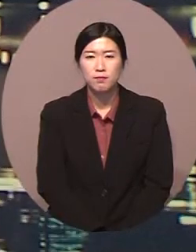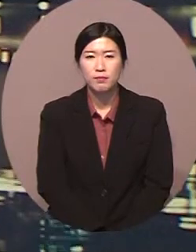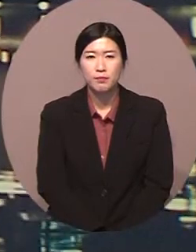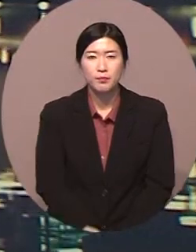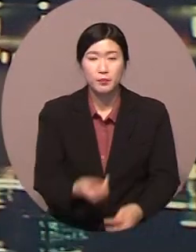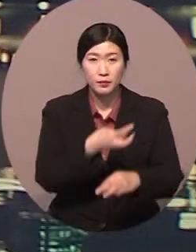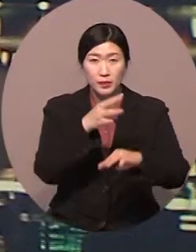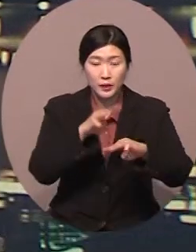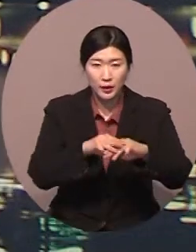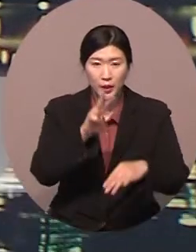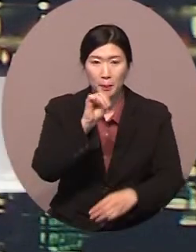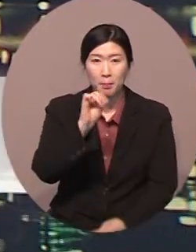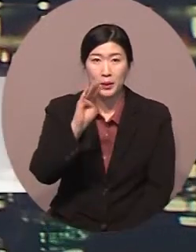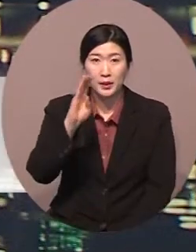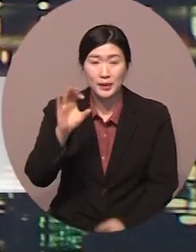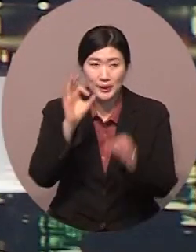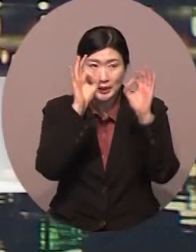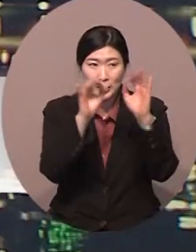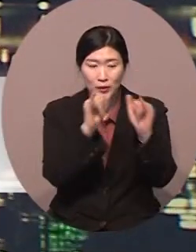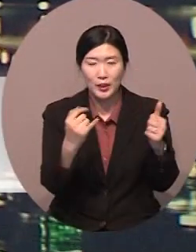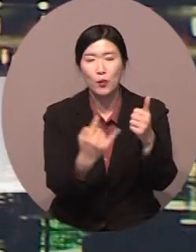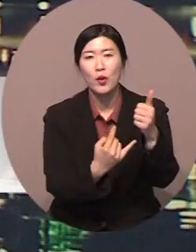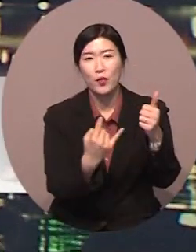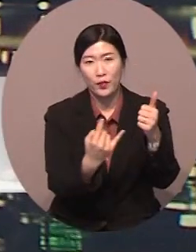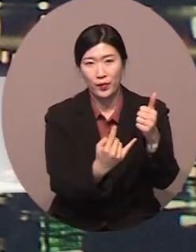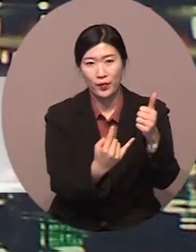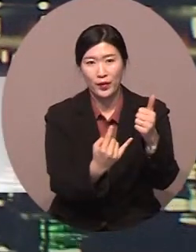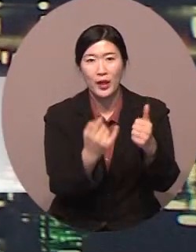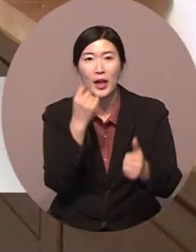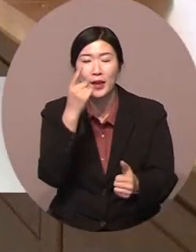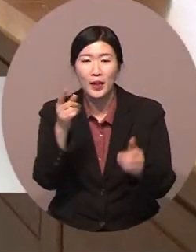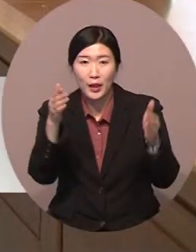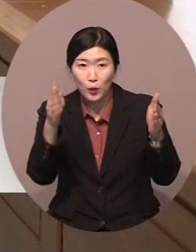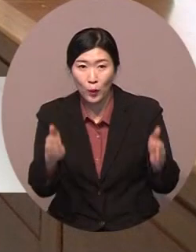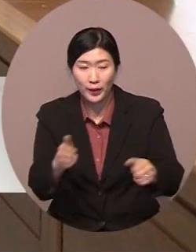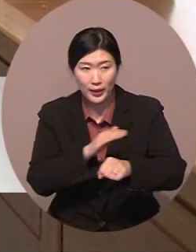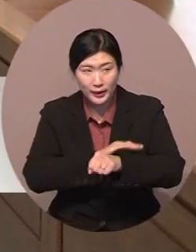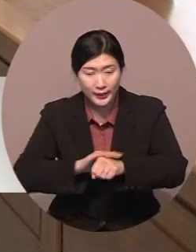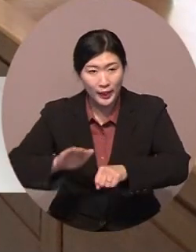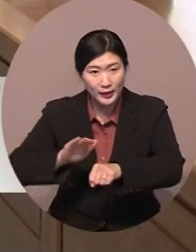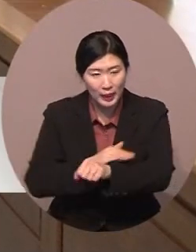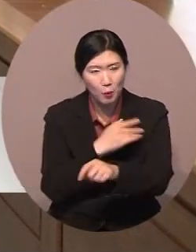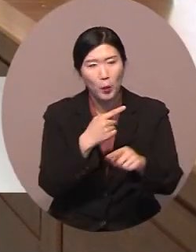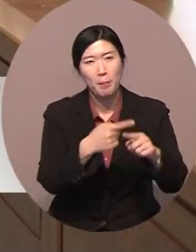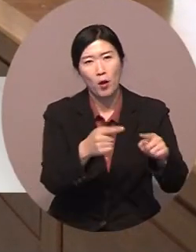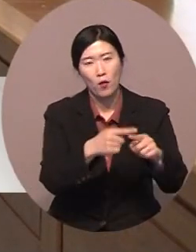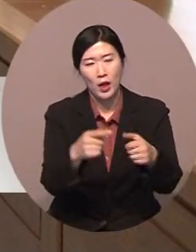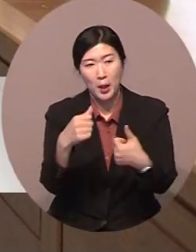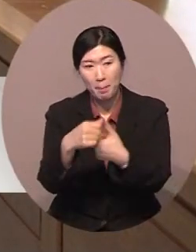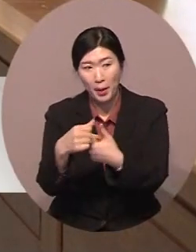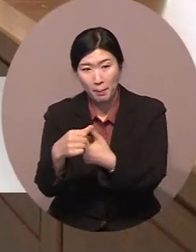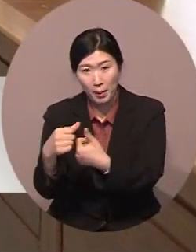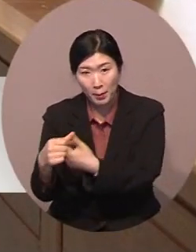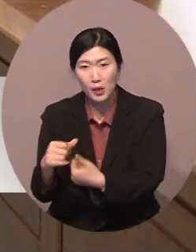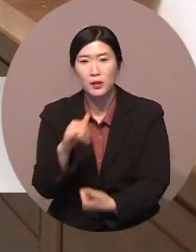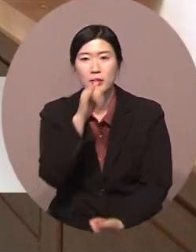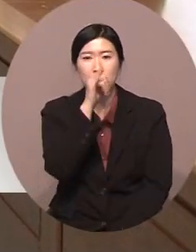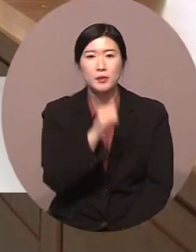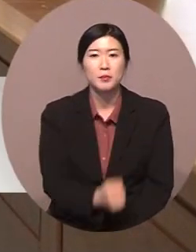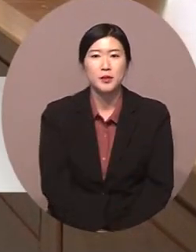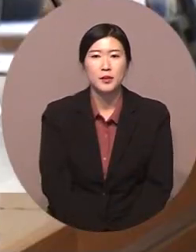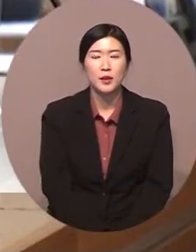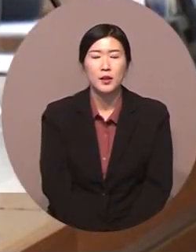제전 문화방송 2월 시청자 위원회가 열려 지난 한 달간에 뉴스와 프로그램에 대한 평가와 발전 방안을